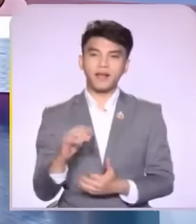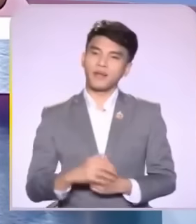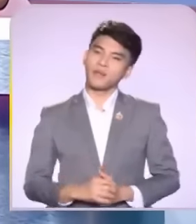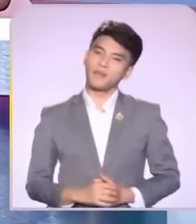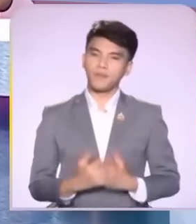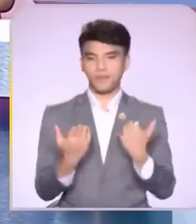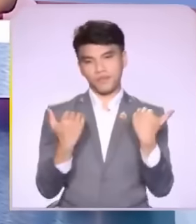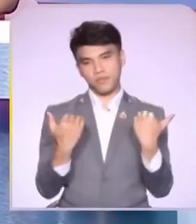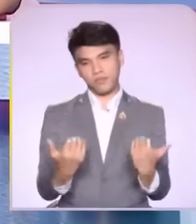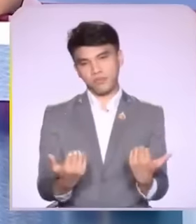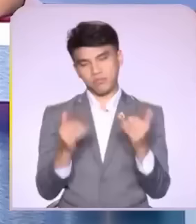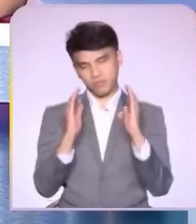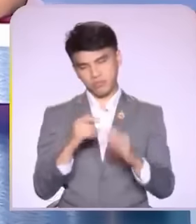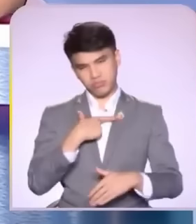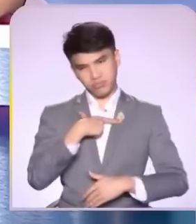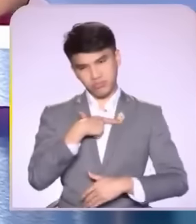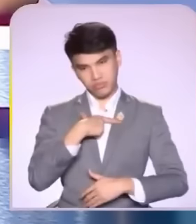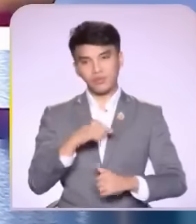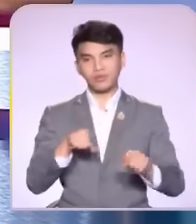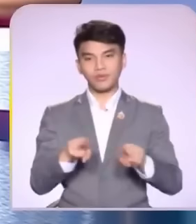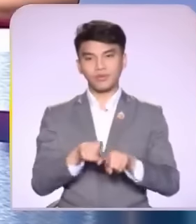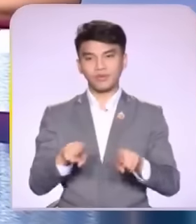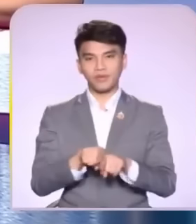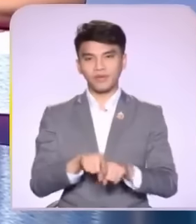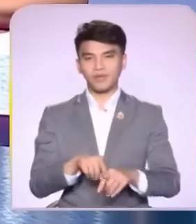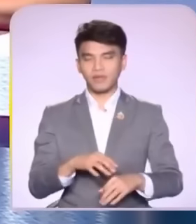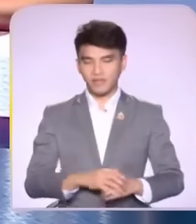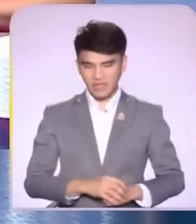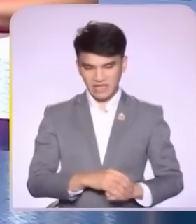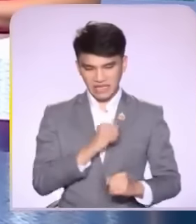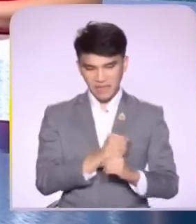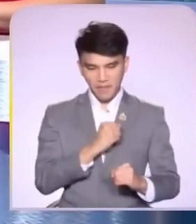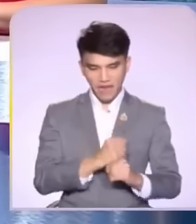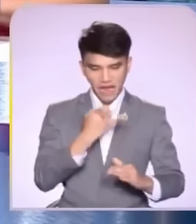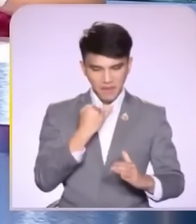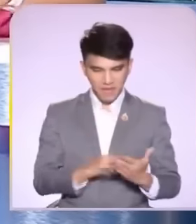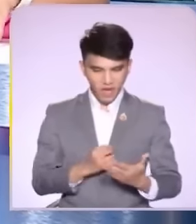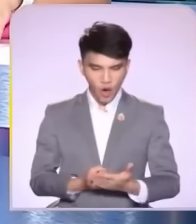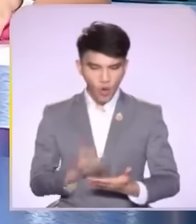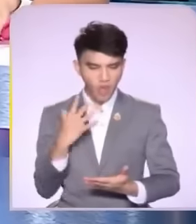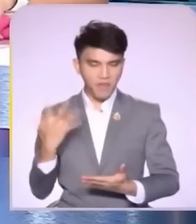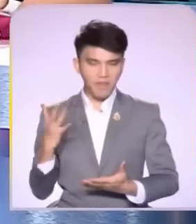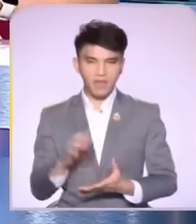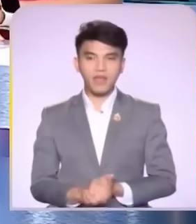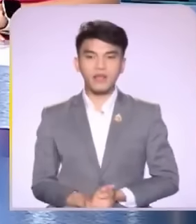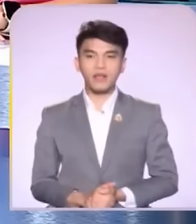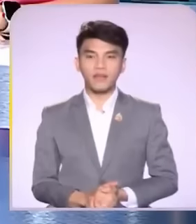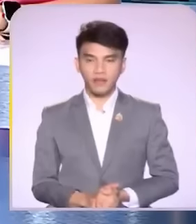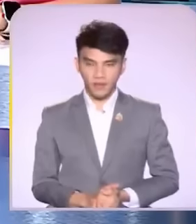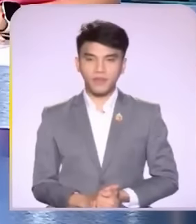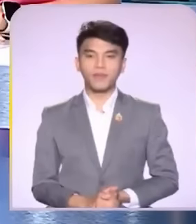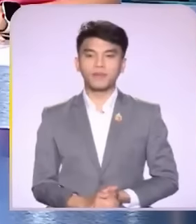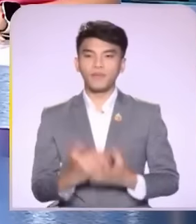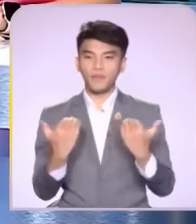ฮะออกมาเนี่ยโหโดนใจใครหลายคนเลยนะฮะก็คือขยันผิดที่10ปีมีไม่รวยถูกต้องไหมฮะอ่ะกำลังเป็นประเด็นร้อนในโลกออน